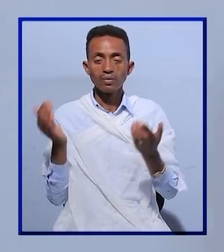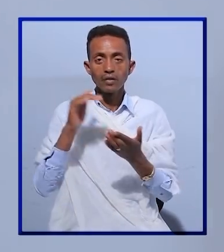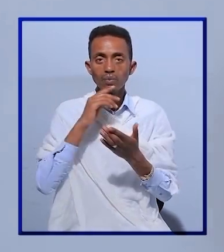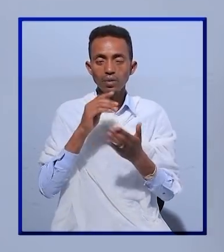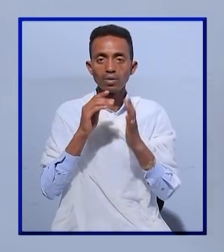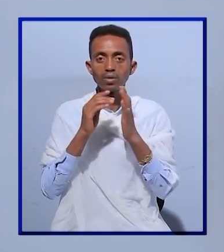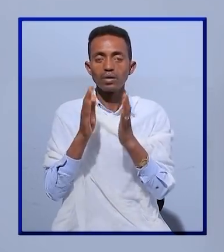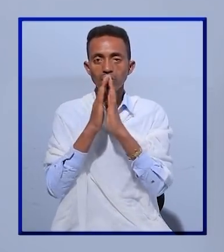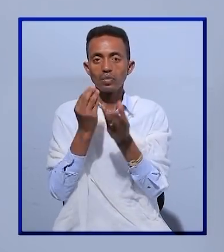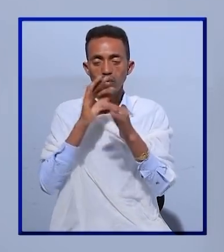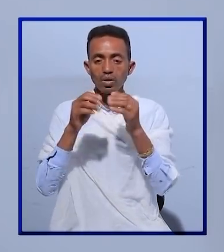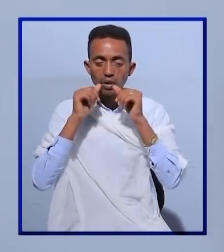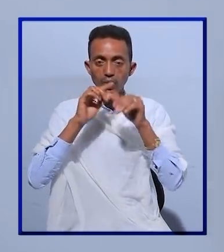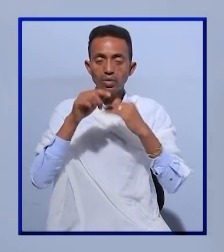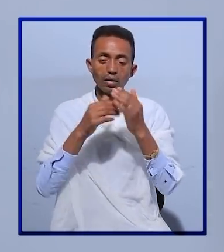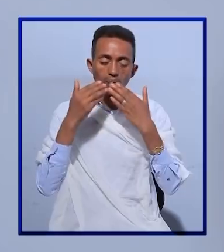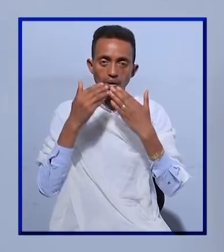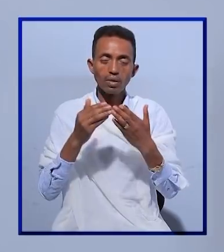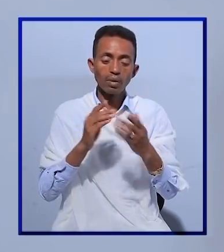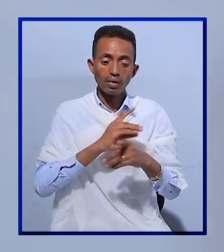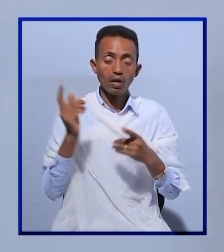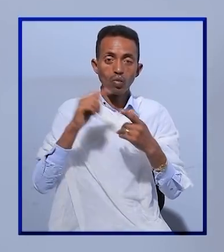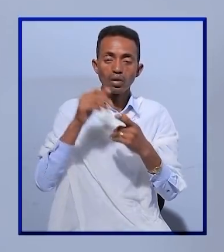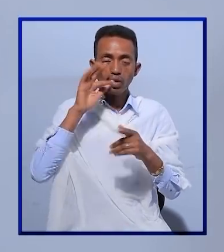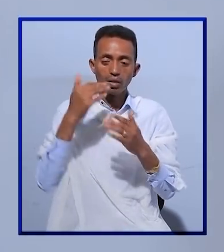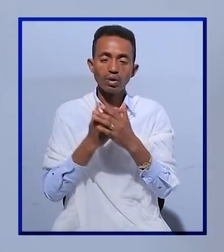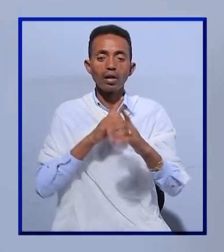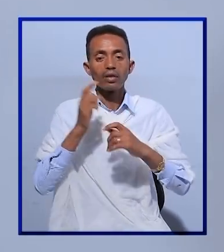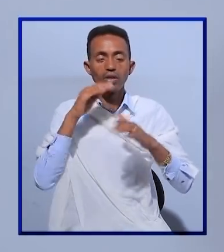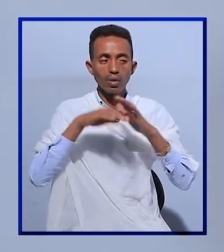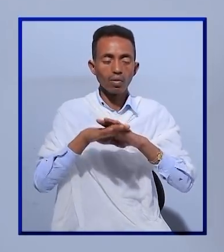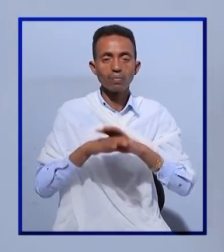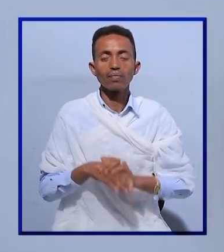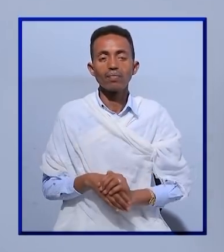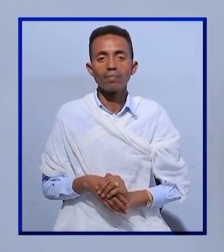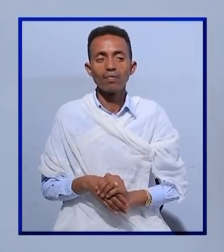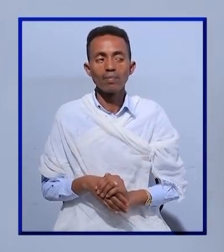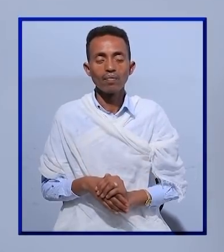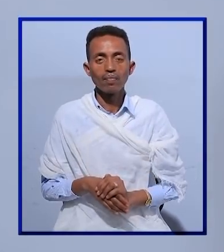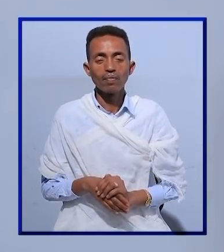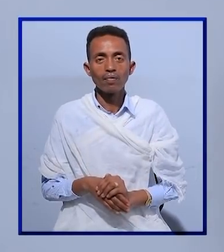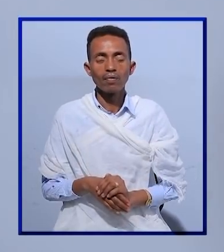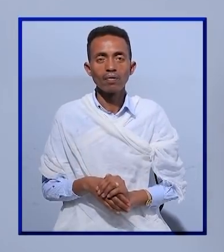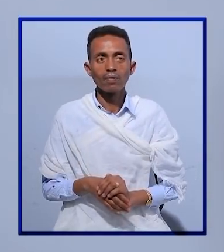ቀሲስ በድጋሚ ጸበል ጻድቃችንን ስለባረኩልን እናመሰግናለን። በቀጥታ ወደ እህታችን ጥያቄ እንለፍ።